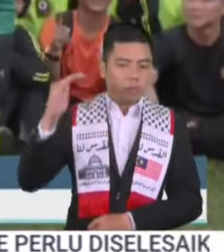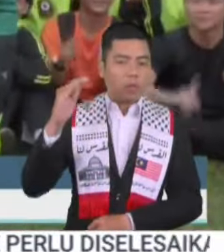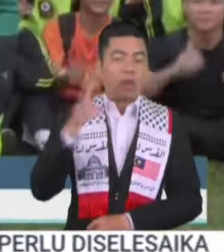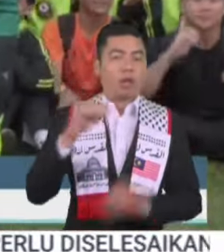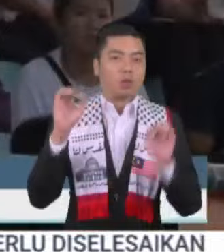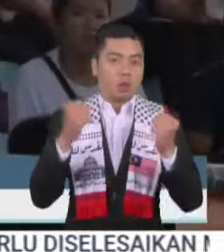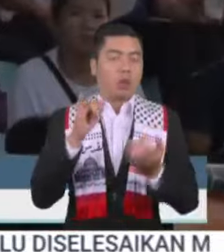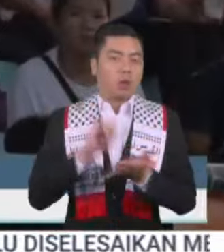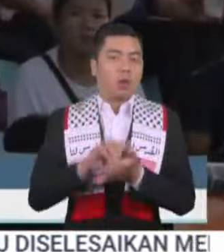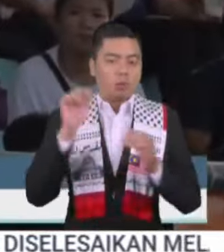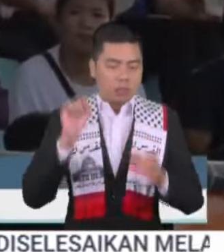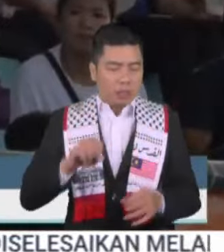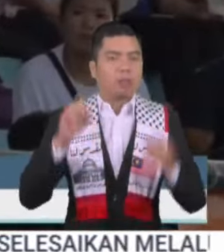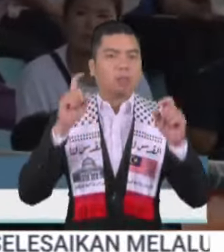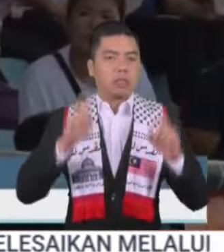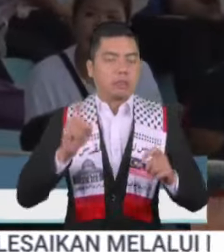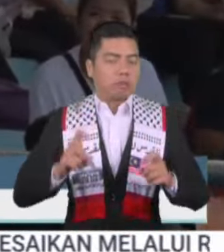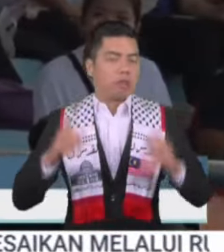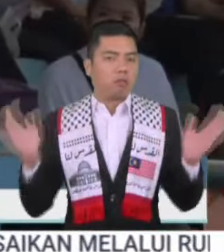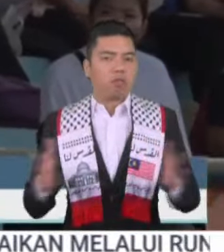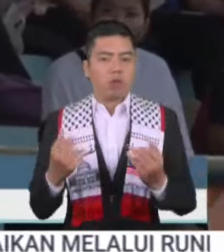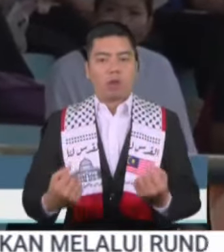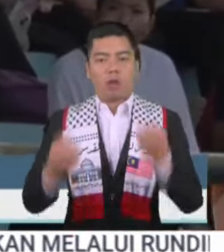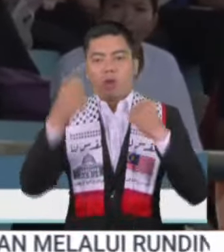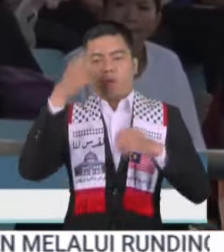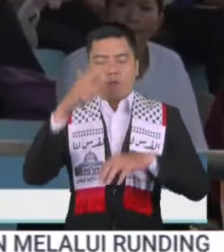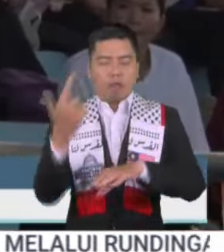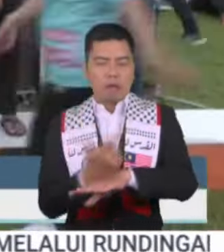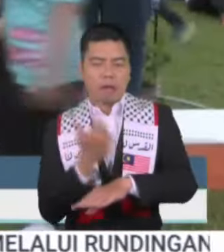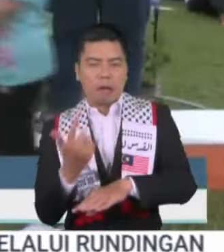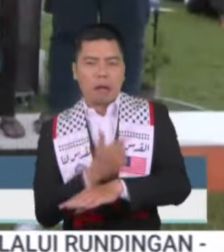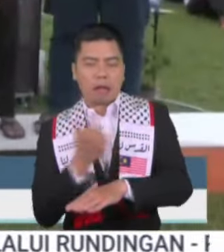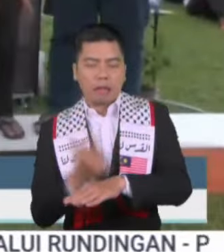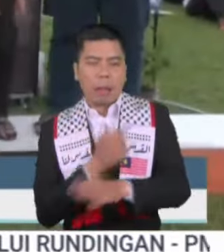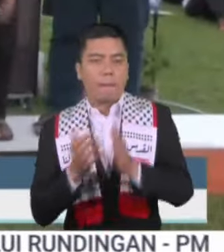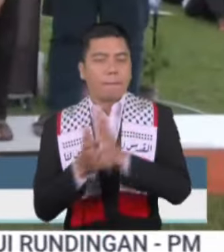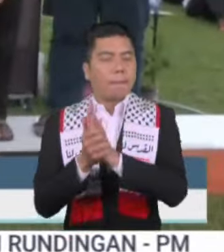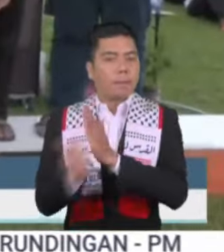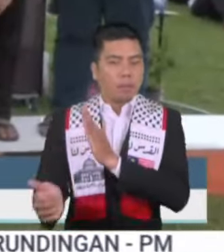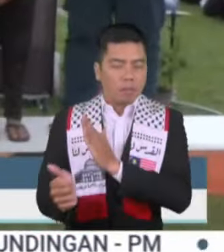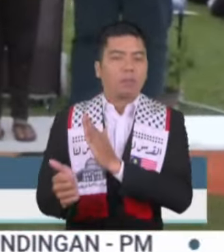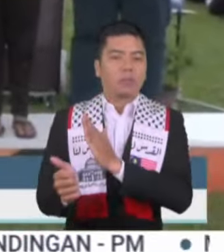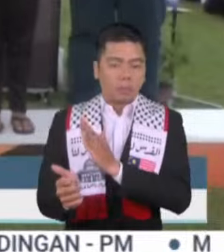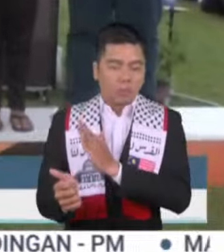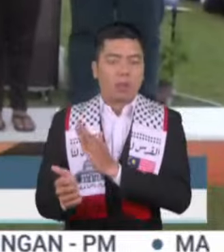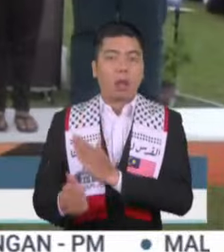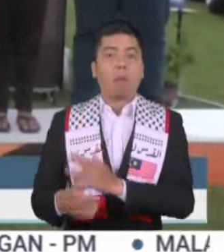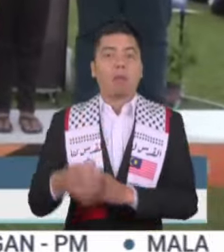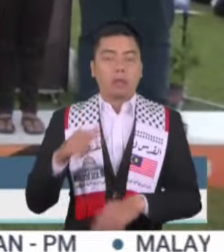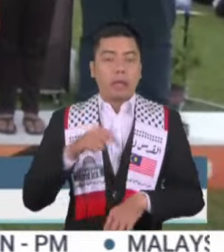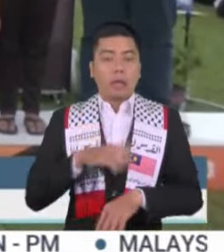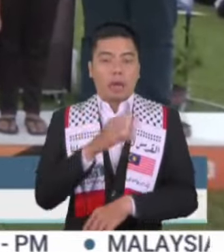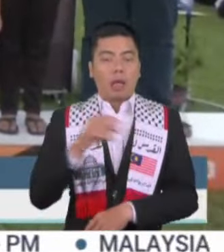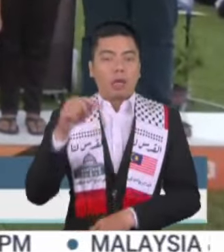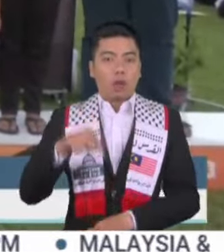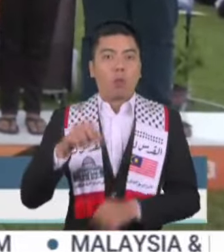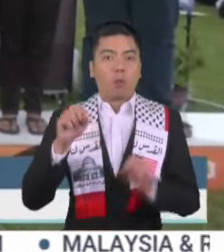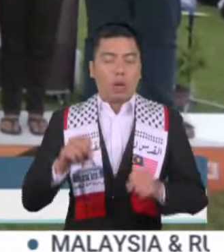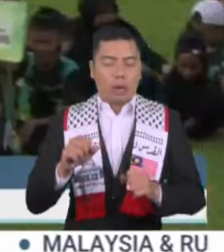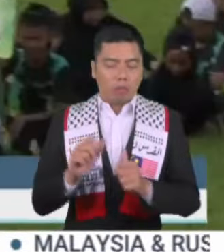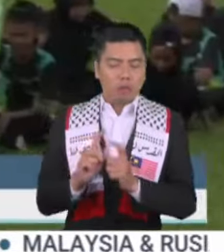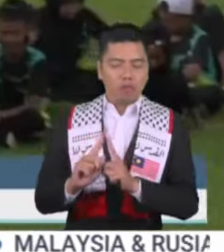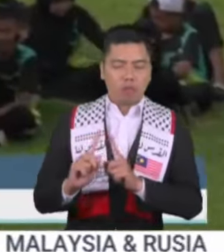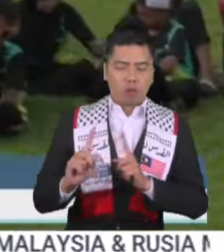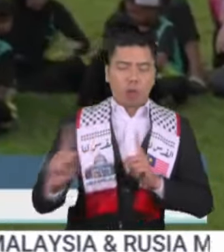seumpama perlu diperkasa dalam usaha mencungkil bakat sukan yang ada dalam masa sama menjauhkan generasi muda